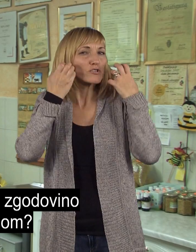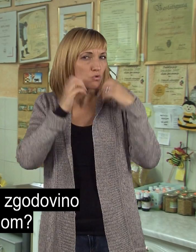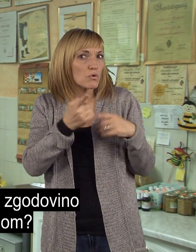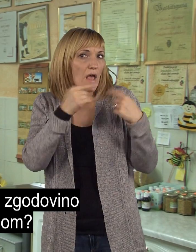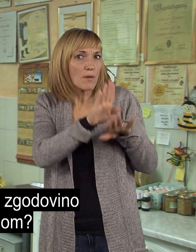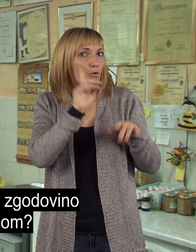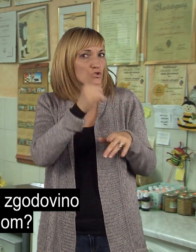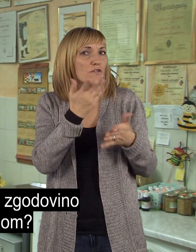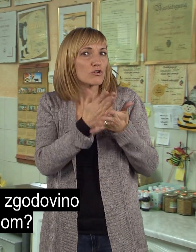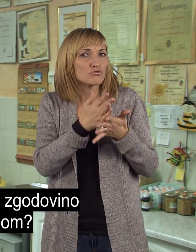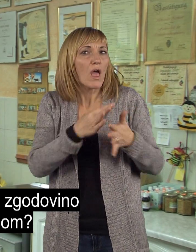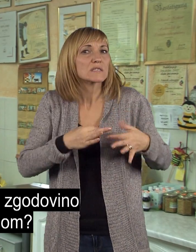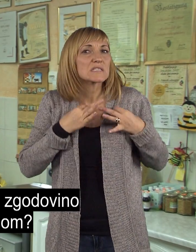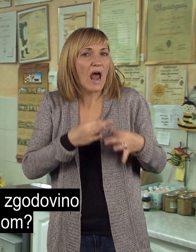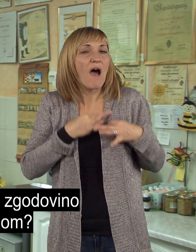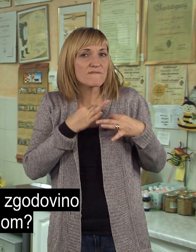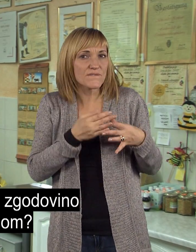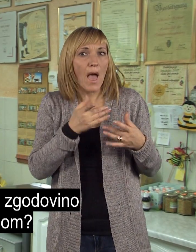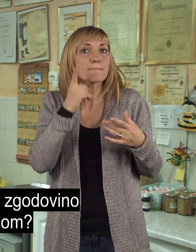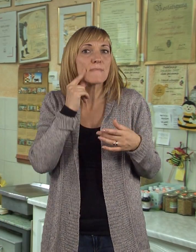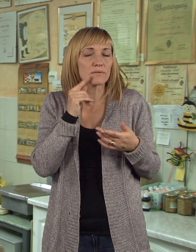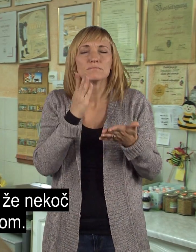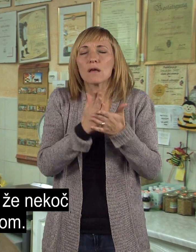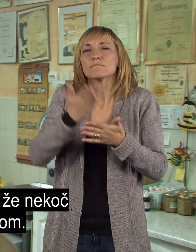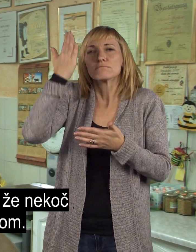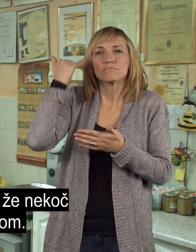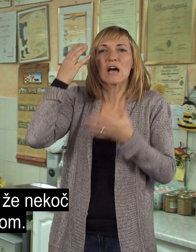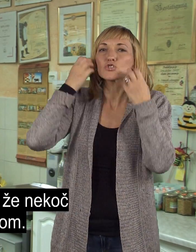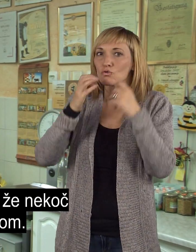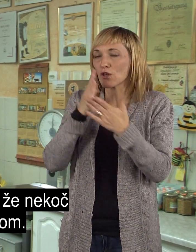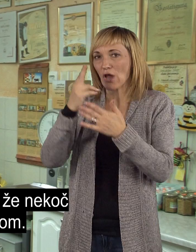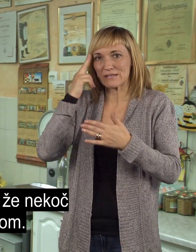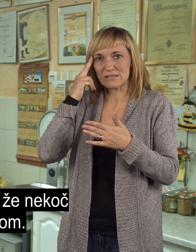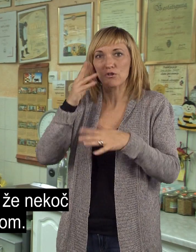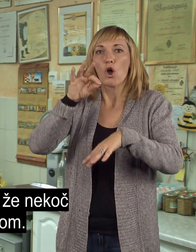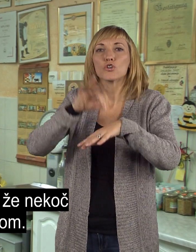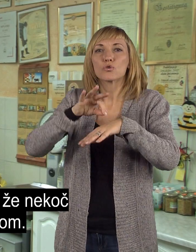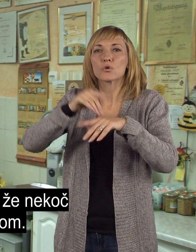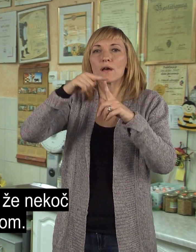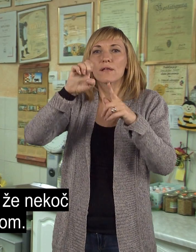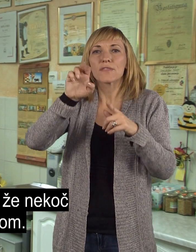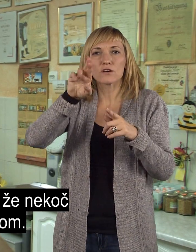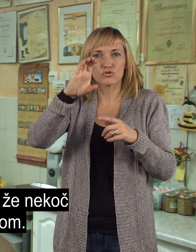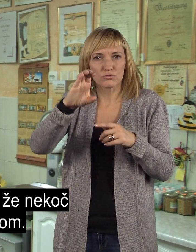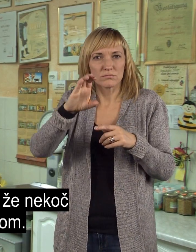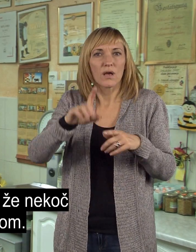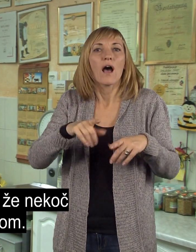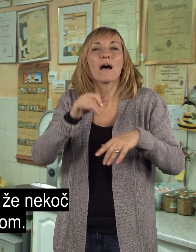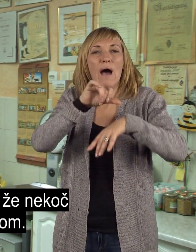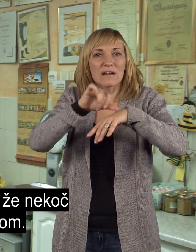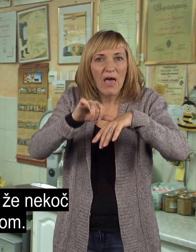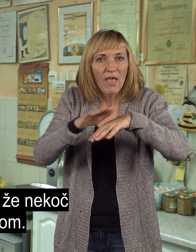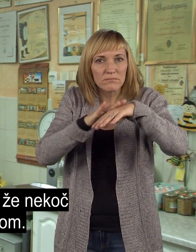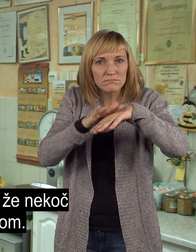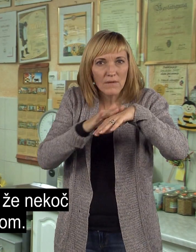če veste, zdravili z medom, kdo se kaj? Glejte, v zgodovini je že znano, da je dr. Terč sploh zdravil rane